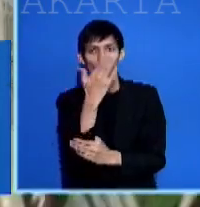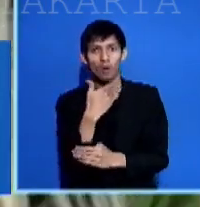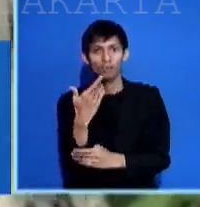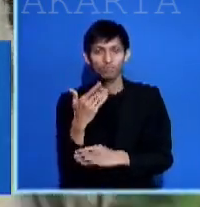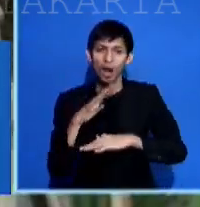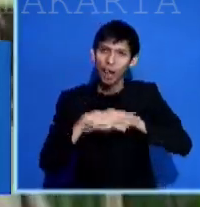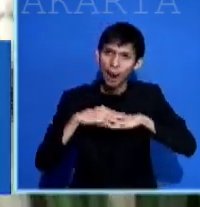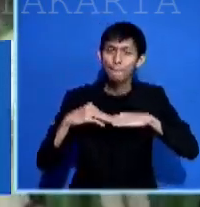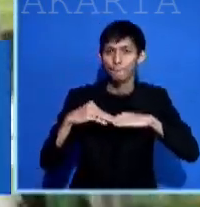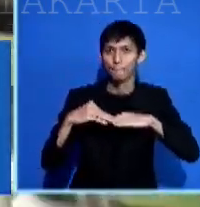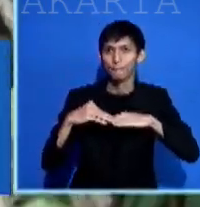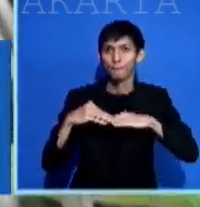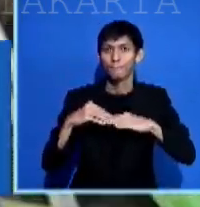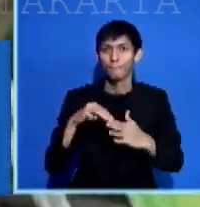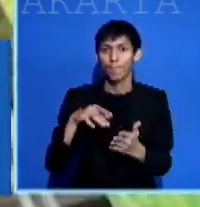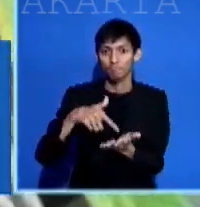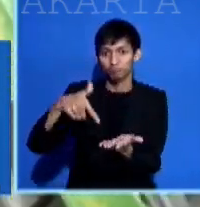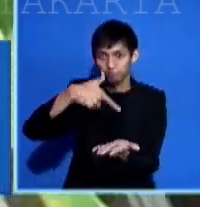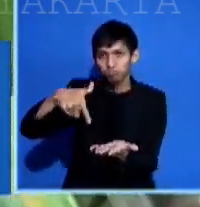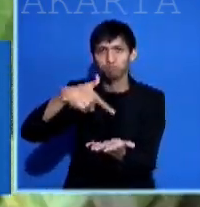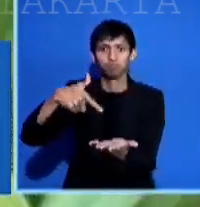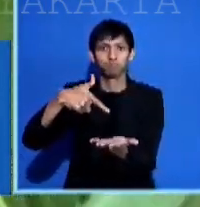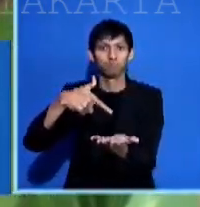pangusadan minyak astiri sakingk